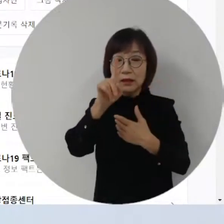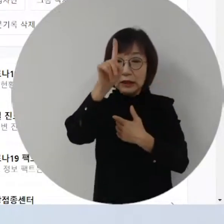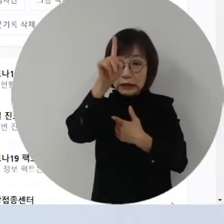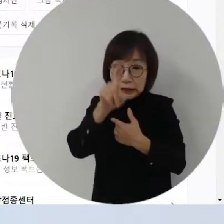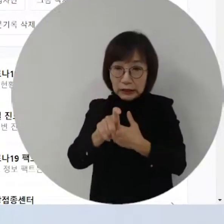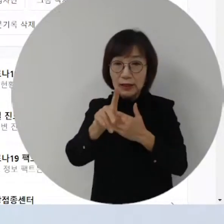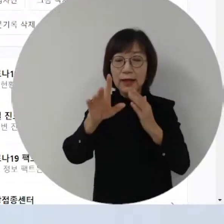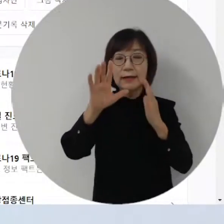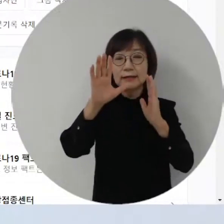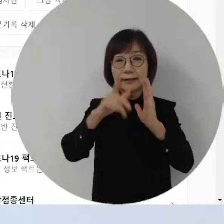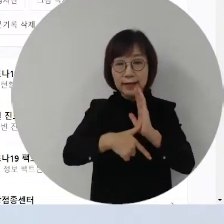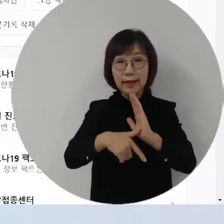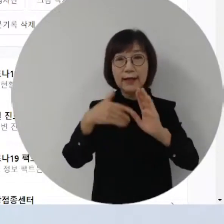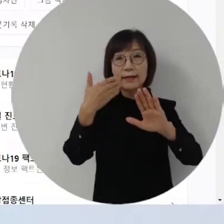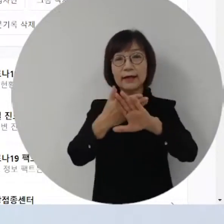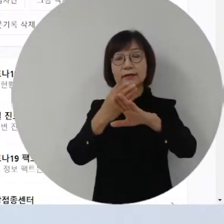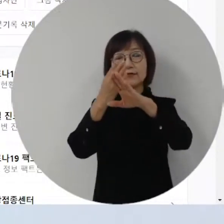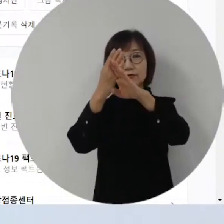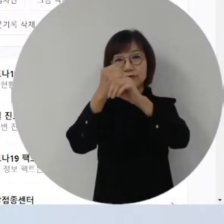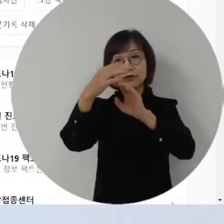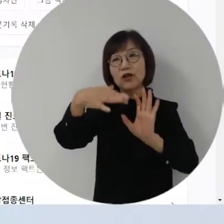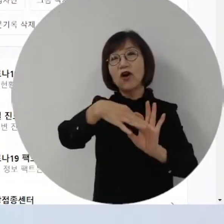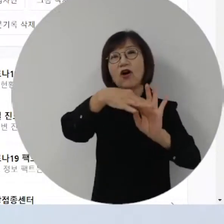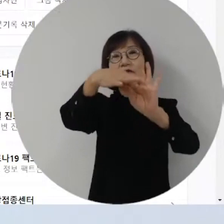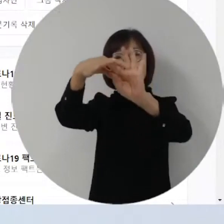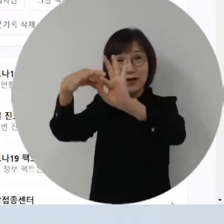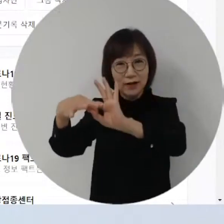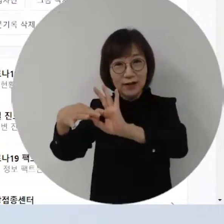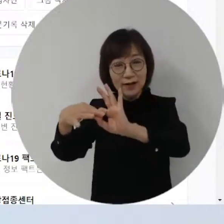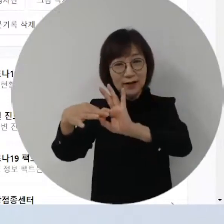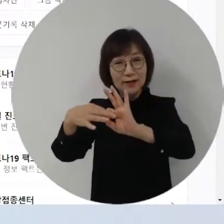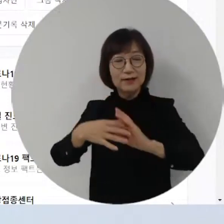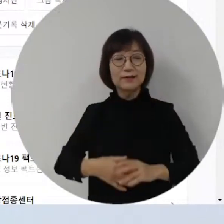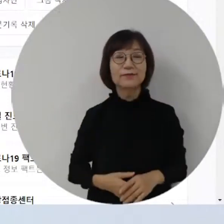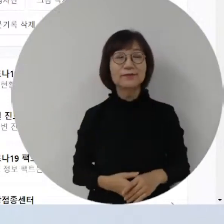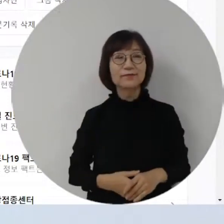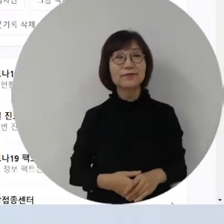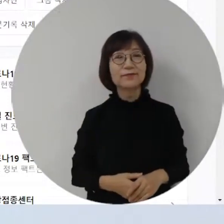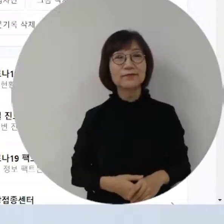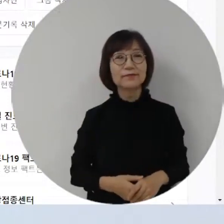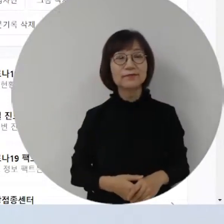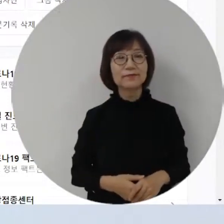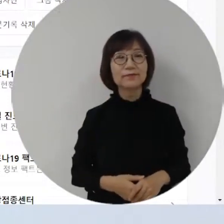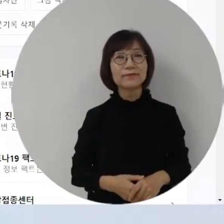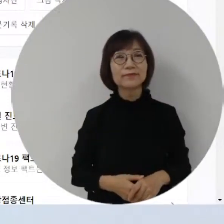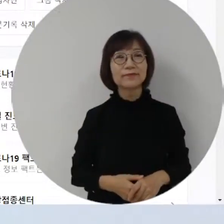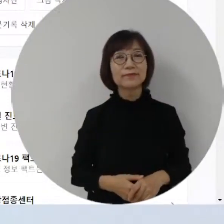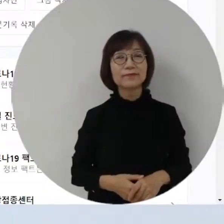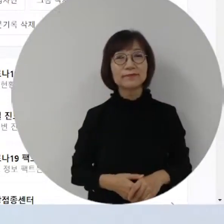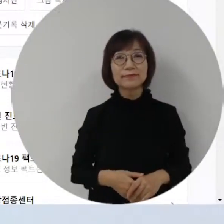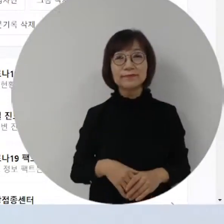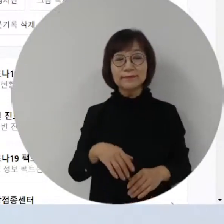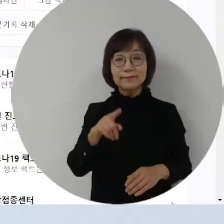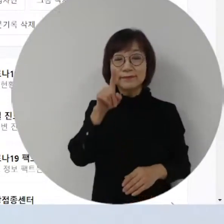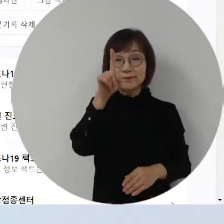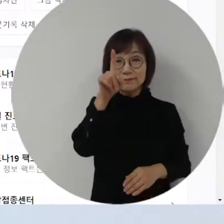클릭을 하면 연결된 사이트로 이동이 된다라는 얘기입니다. 클릭해 보도록 할게요.